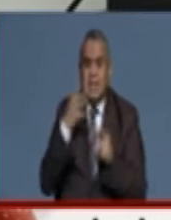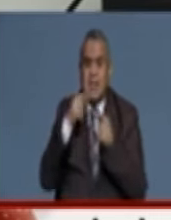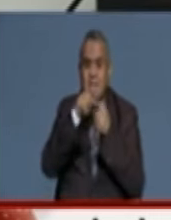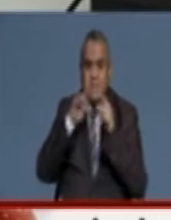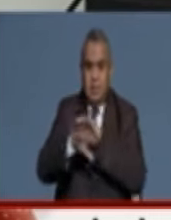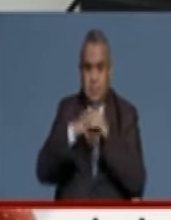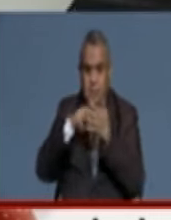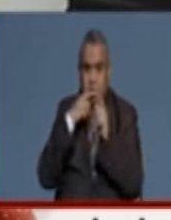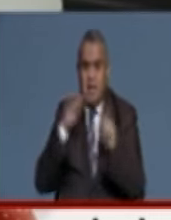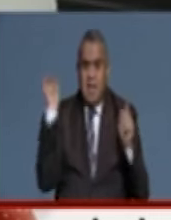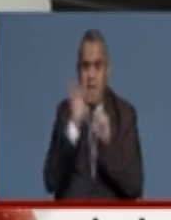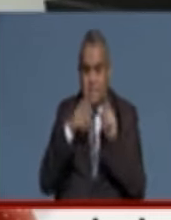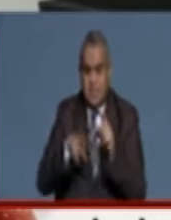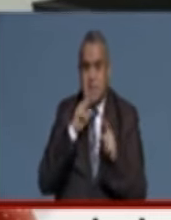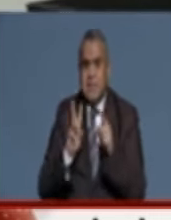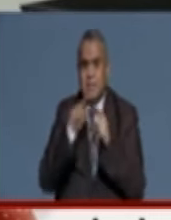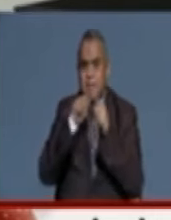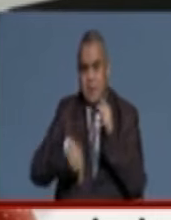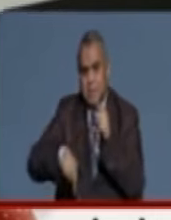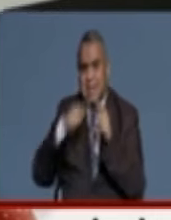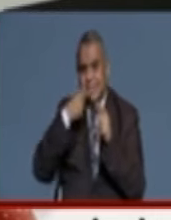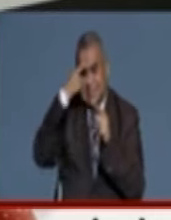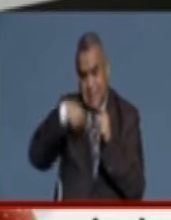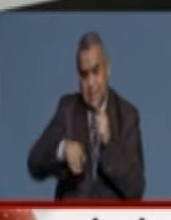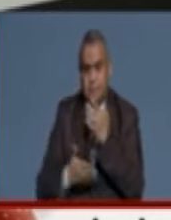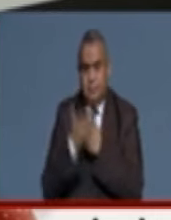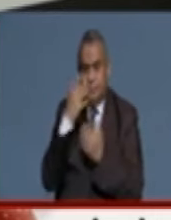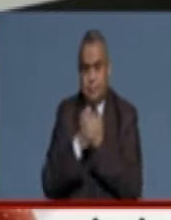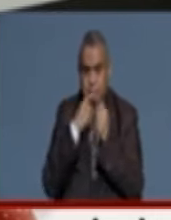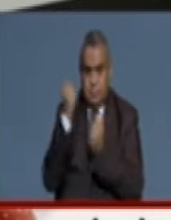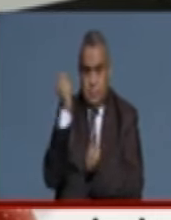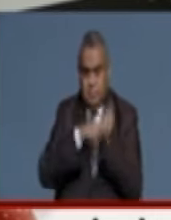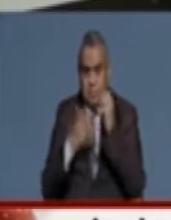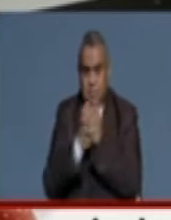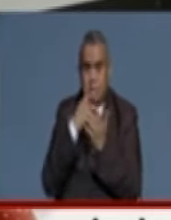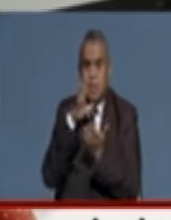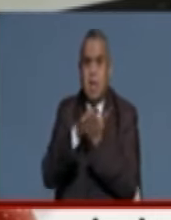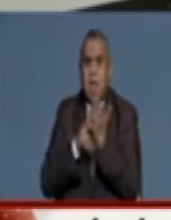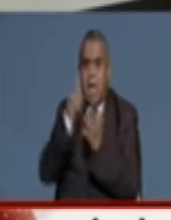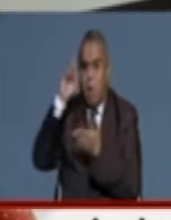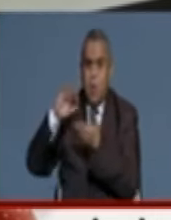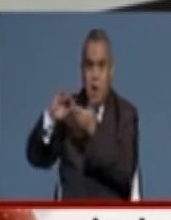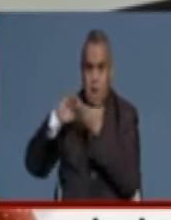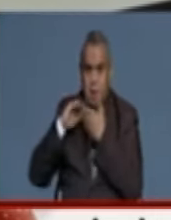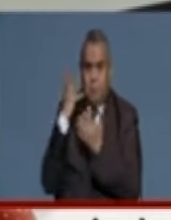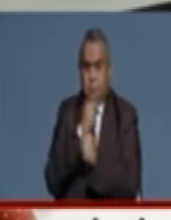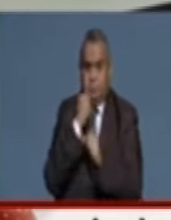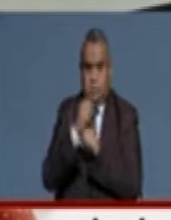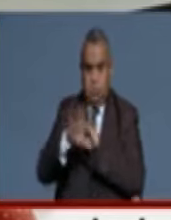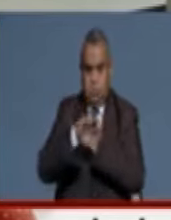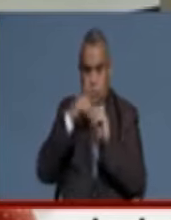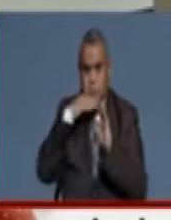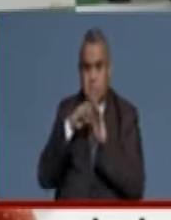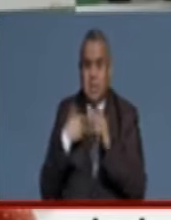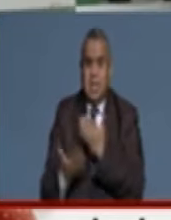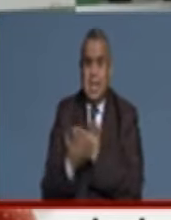وهدفنا نزودها 70%. وكان صناعة بمبادرة ابدأ دور كبير عن طريق تخصيص قطعة أرض